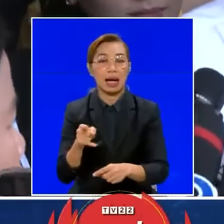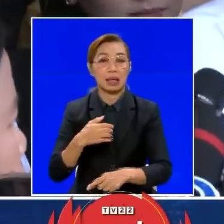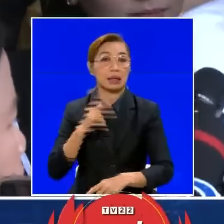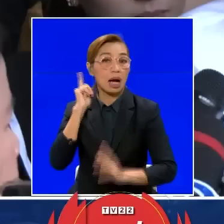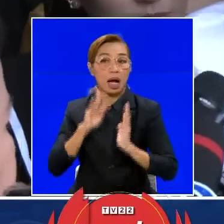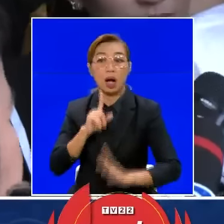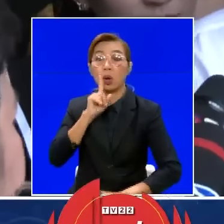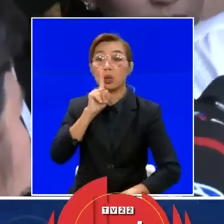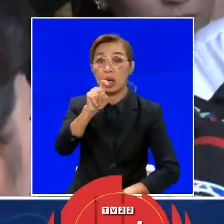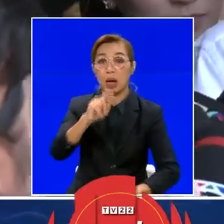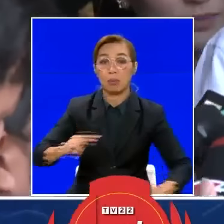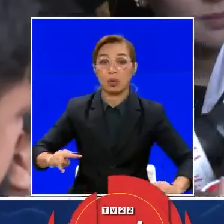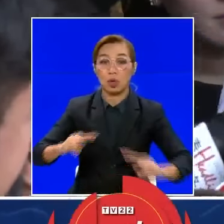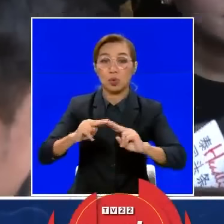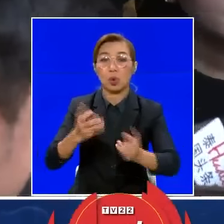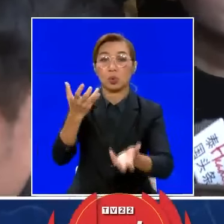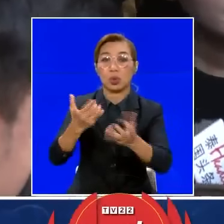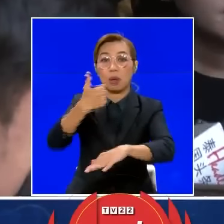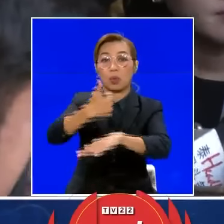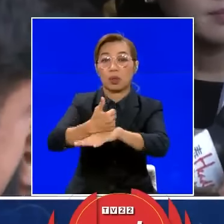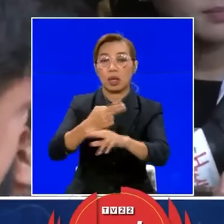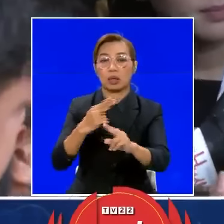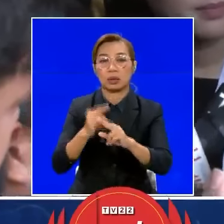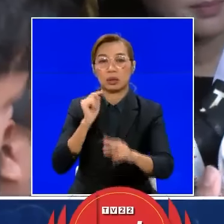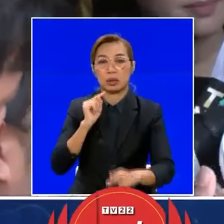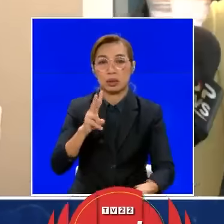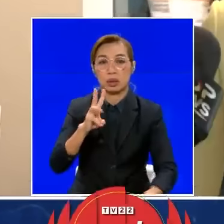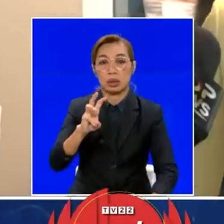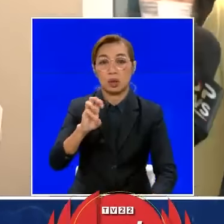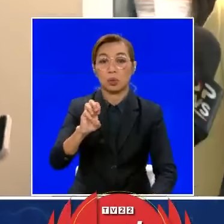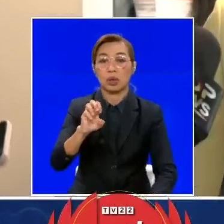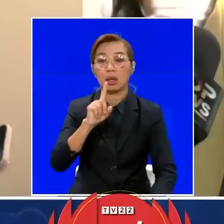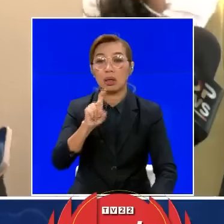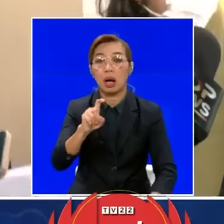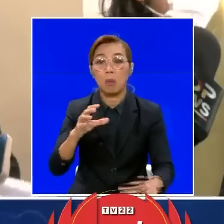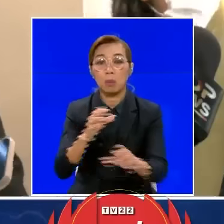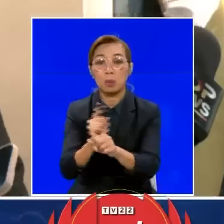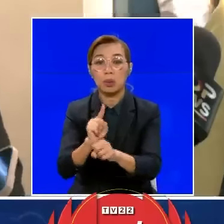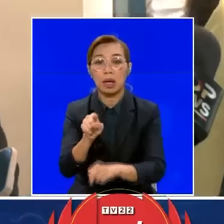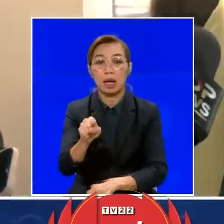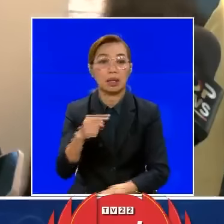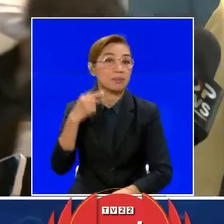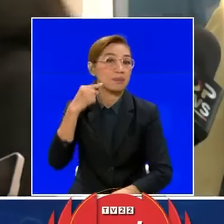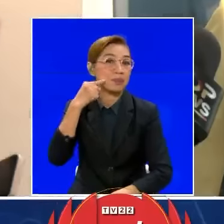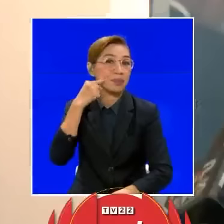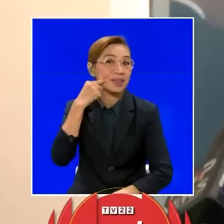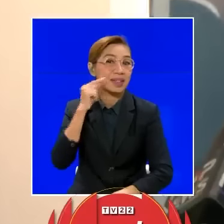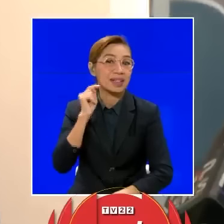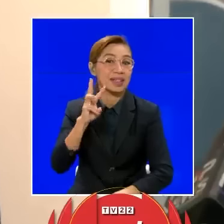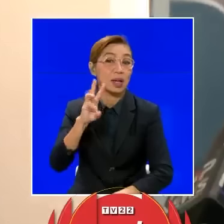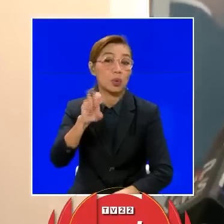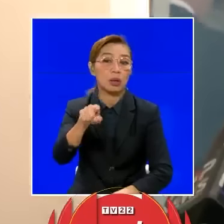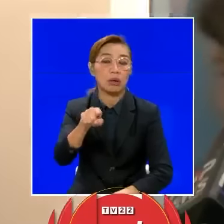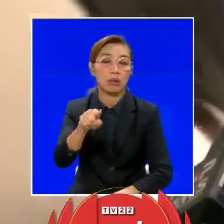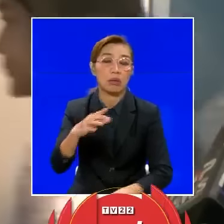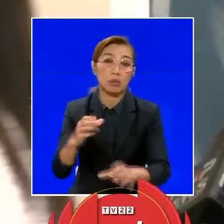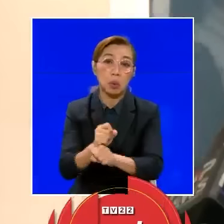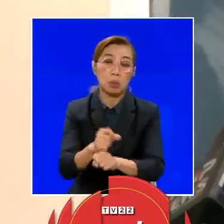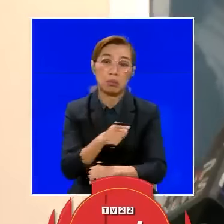ครับรัฐมนตรีว่าการกระทรวงยุติธรรมพันตรีทวีสอดส่องถามว่ายังไงอดีตนายกจะได้ประกันตัวไหมเพราะก่อนหน้